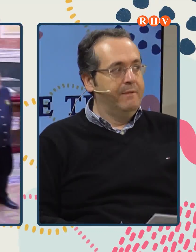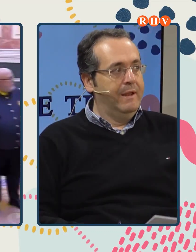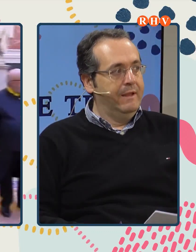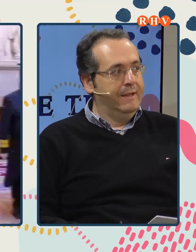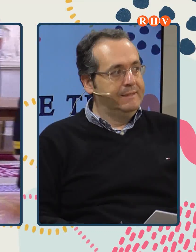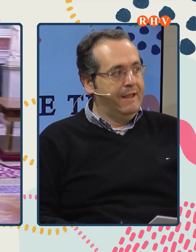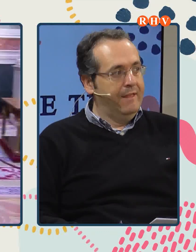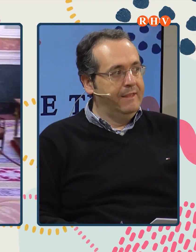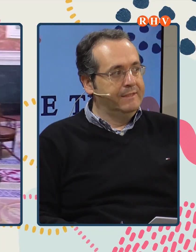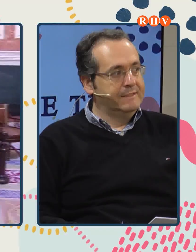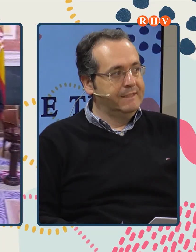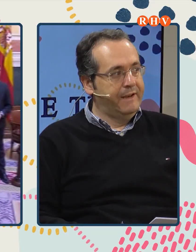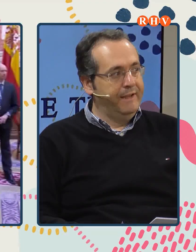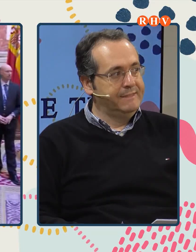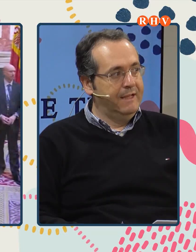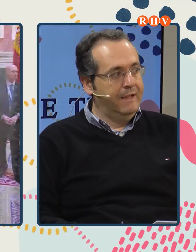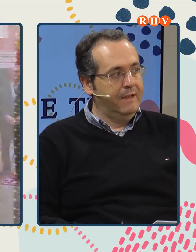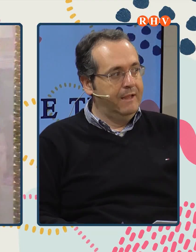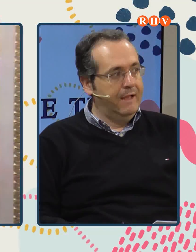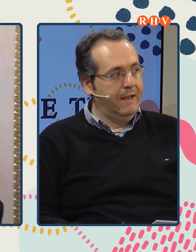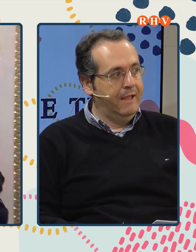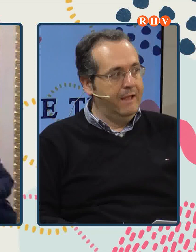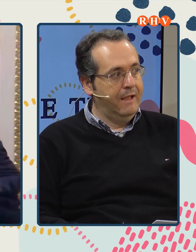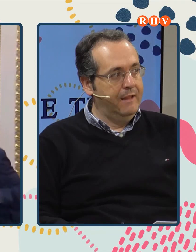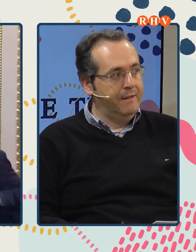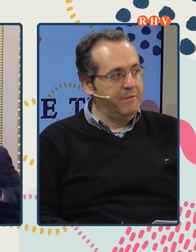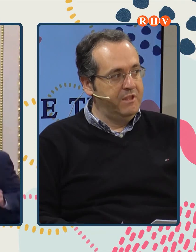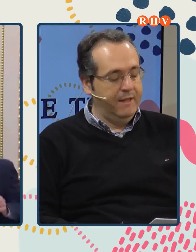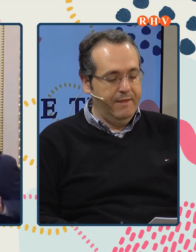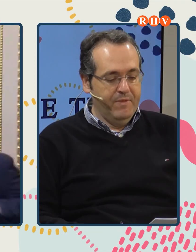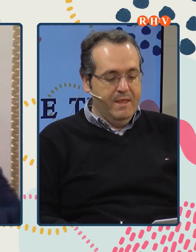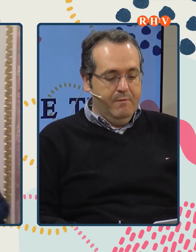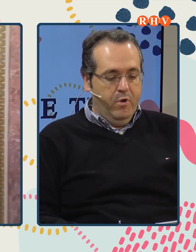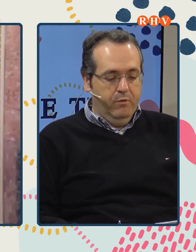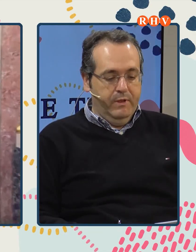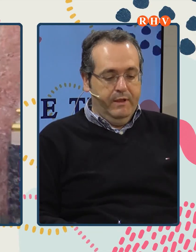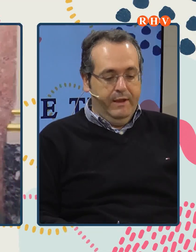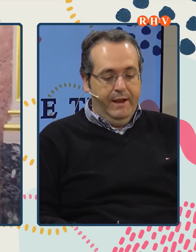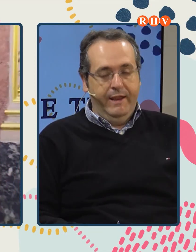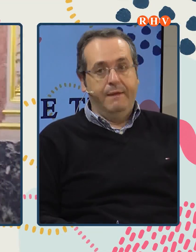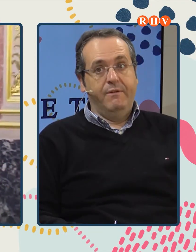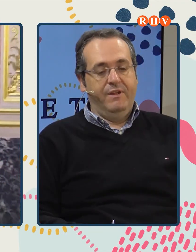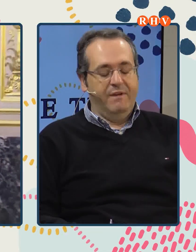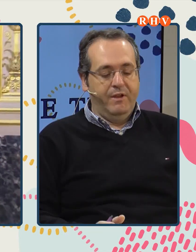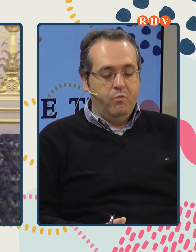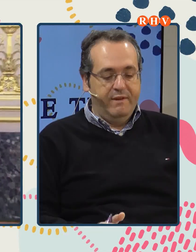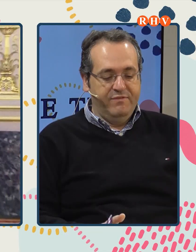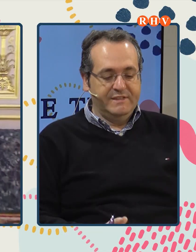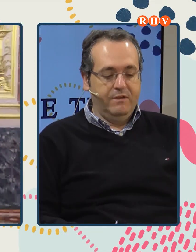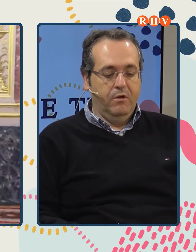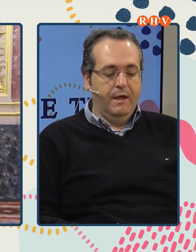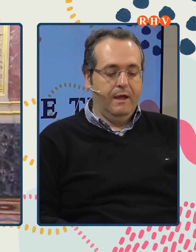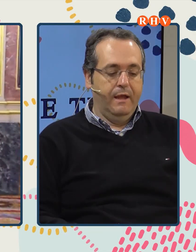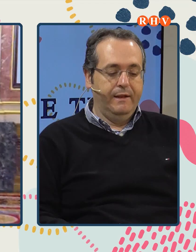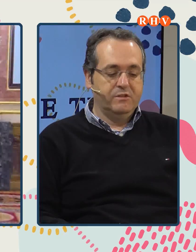marc veiem l'entrada dels reis a l'hemicicle. Bueno, el rei que va fer un